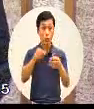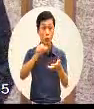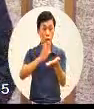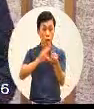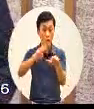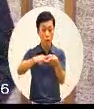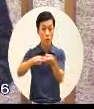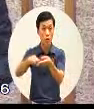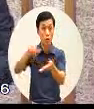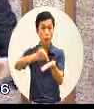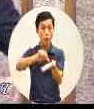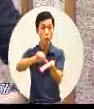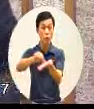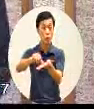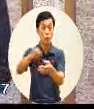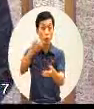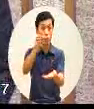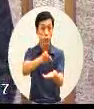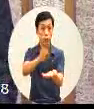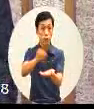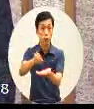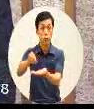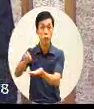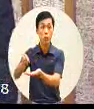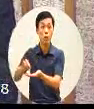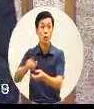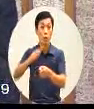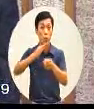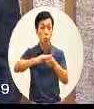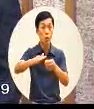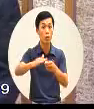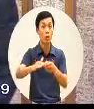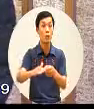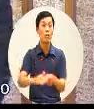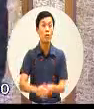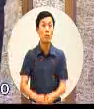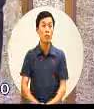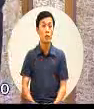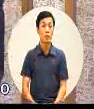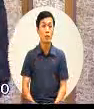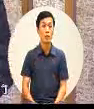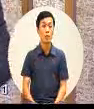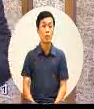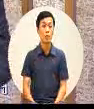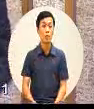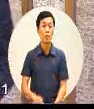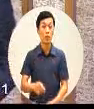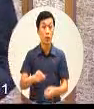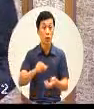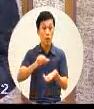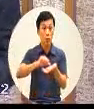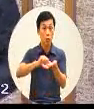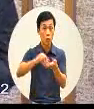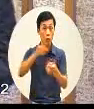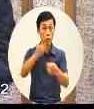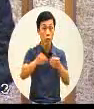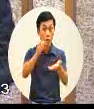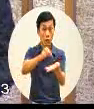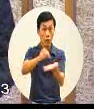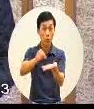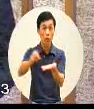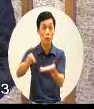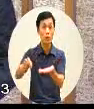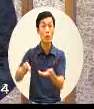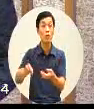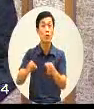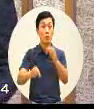啊插迄个苦蚕吼，啊插好满啦吼，啊迄、那个 迄、那个咱咧插迄、那个田的插地外